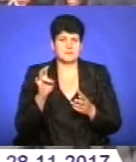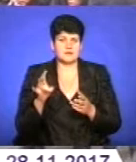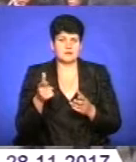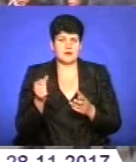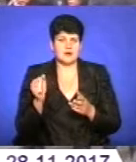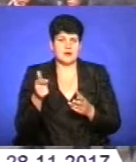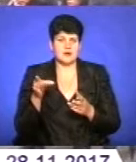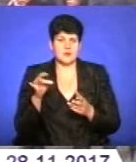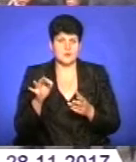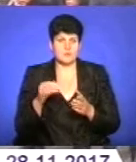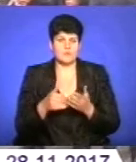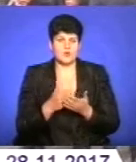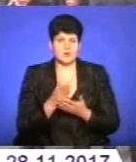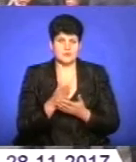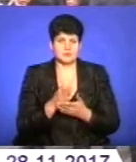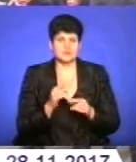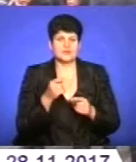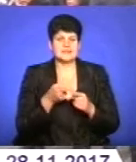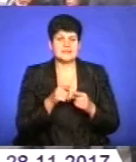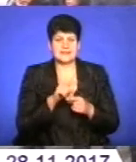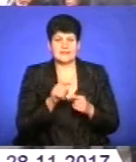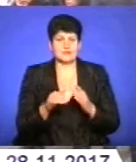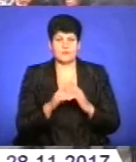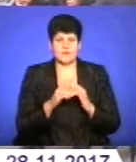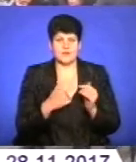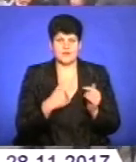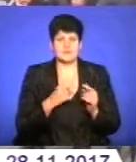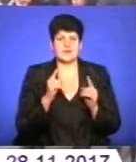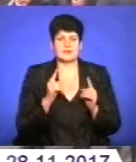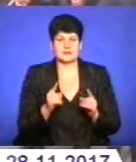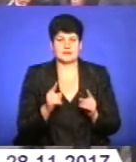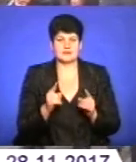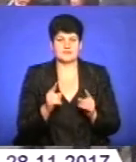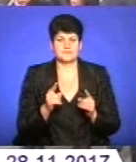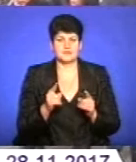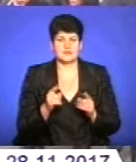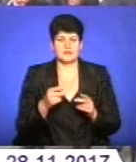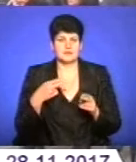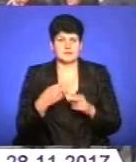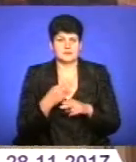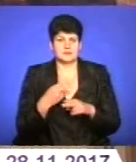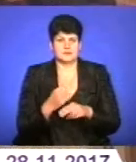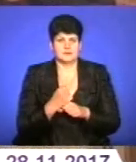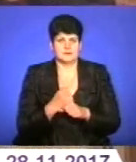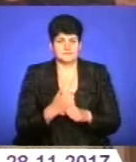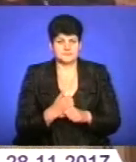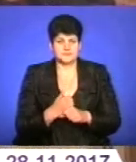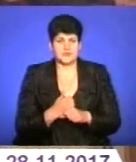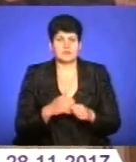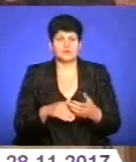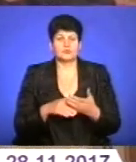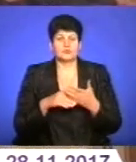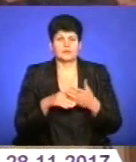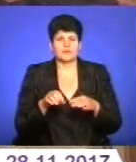Мінагрополітики, тому що воно не допомагає нам, а тільки, будемо казати, на шкоду нам працює. Посприяти у